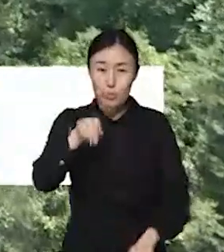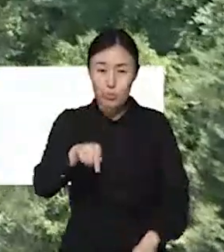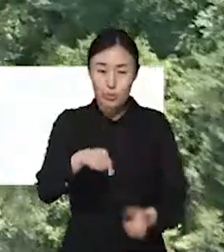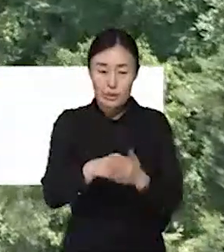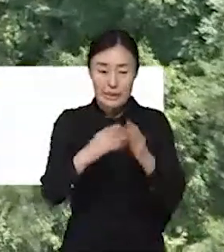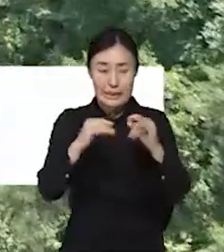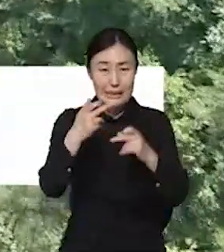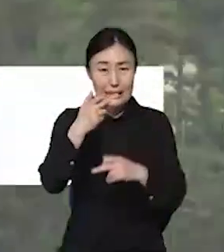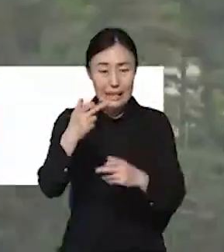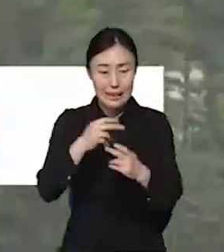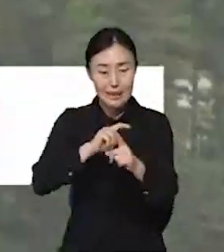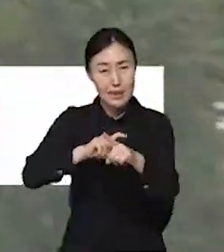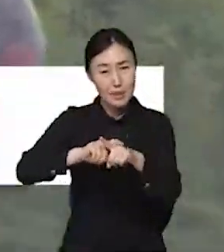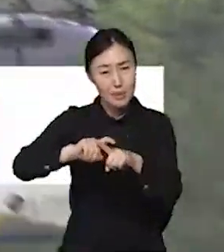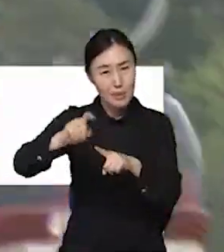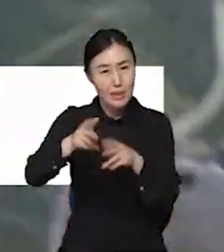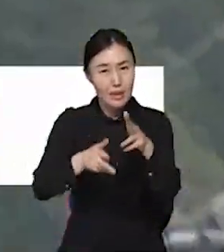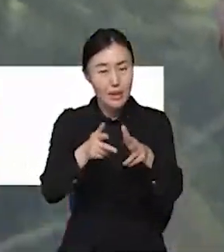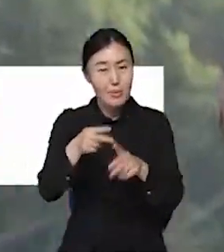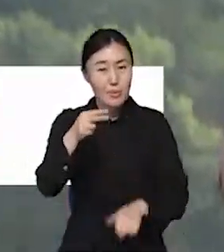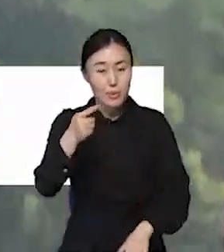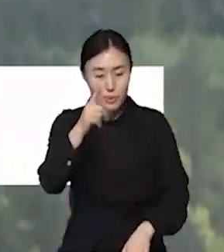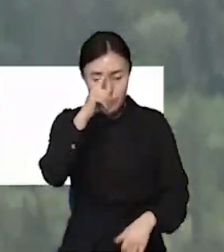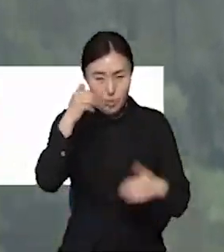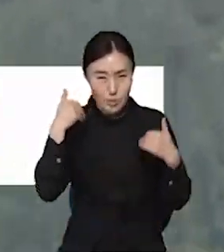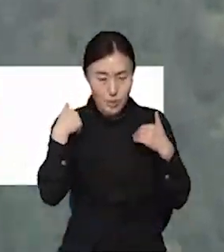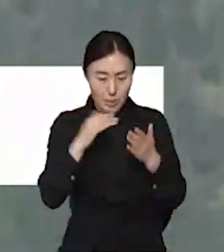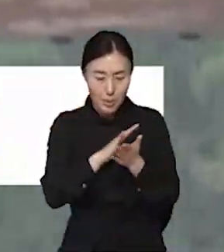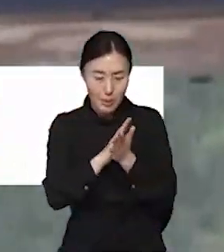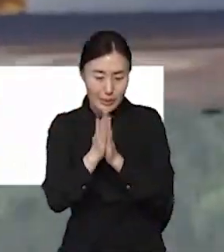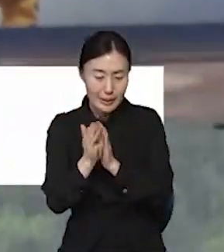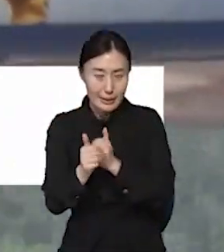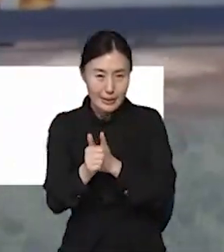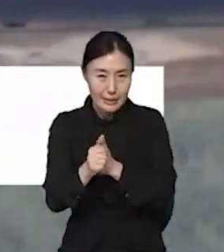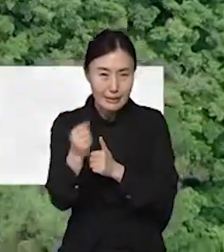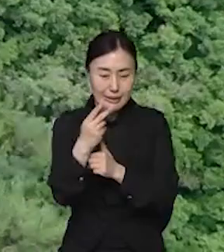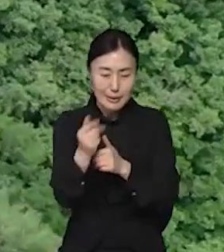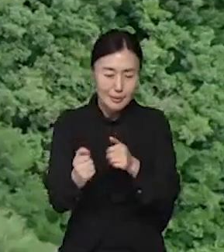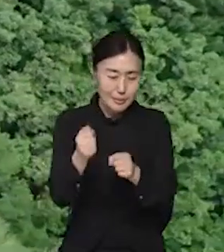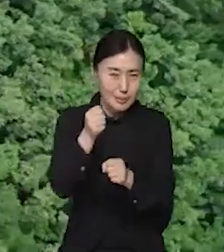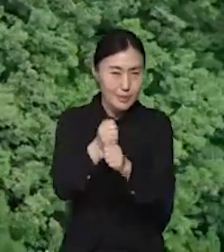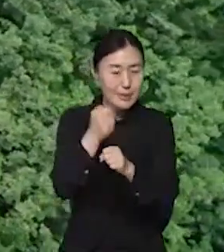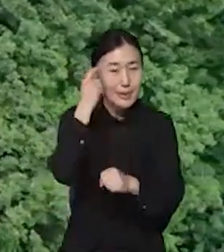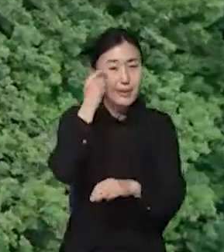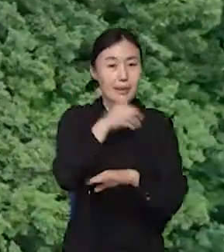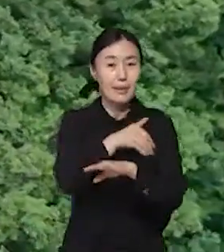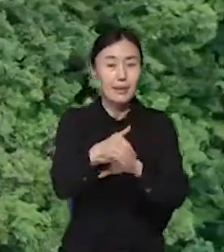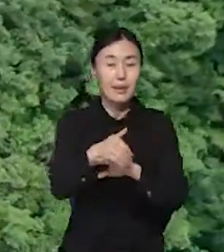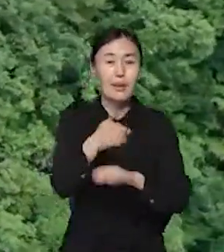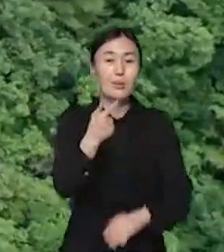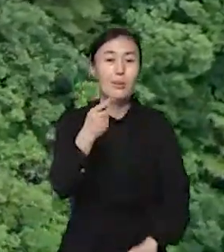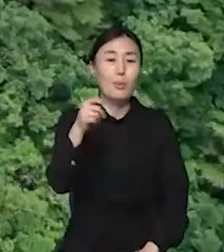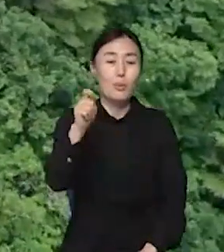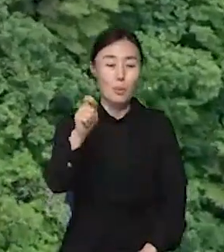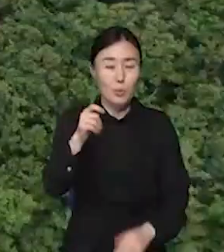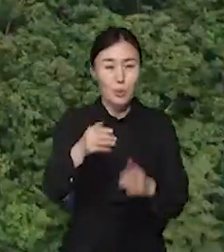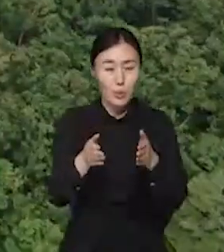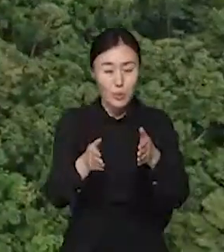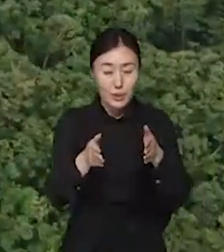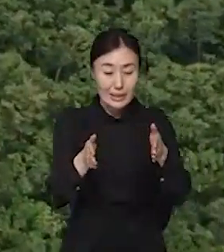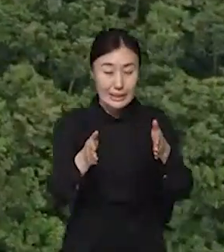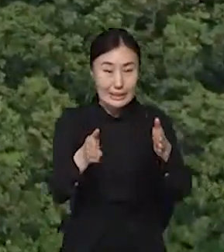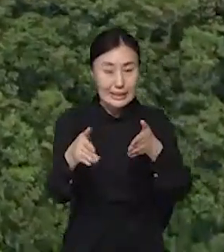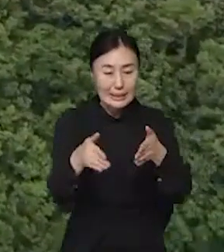사업도 최근 정부의 달라진 기조에 맞춰 다시 추진할 계획입니다. 노고단으로 이어지는 도로를 아예